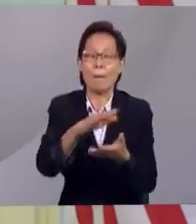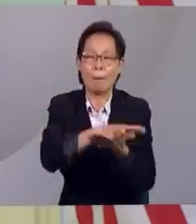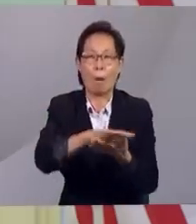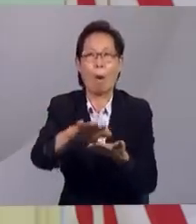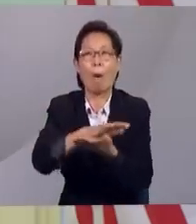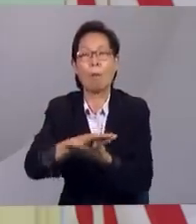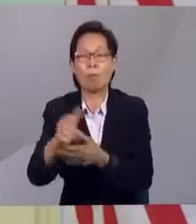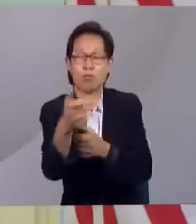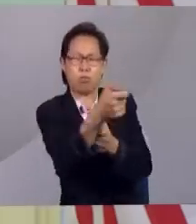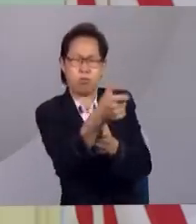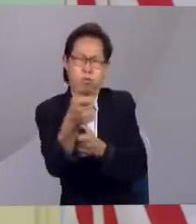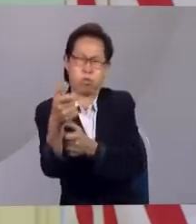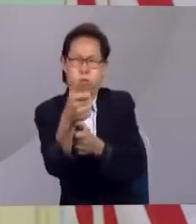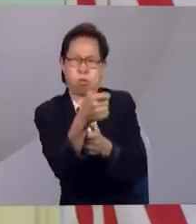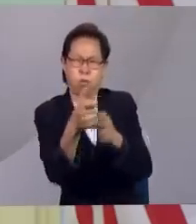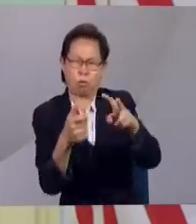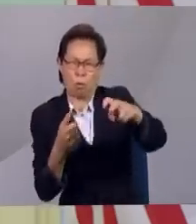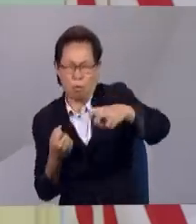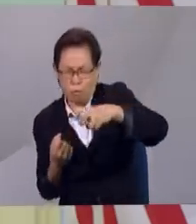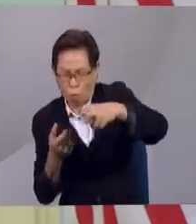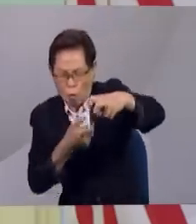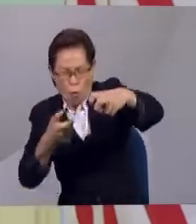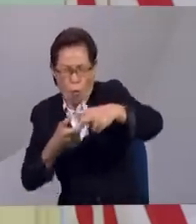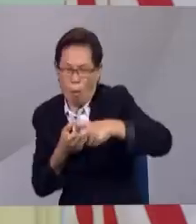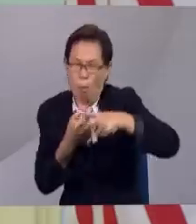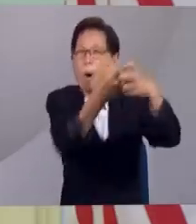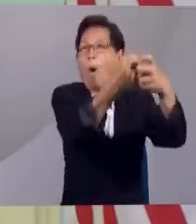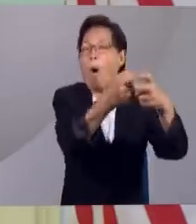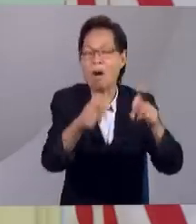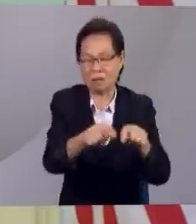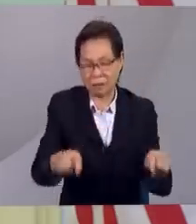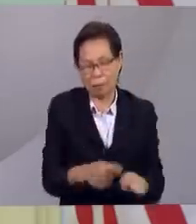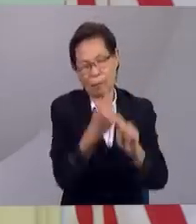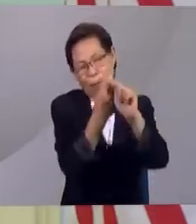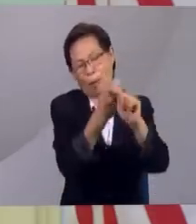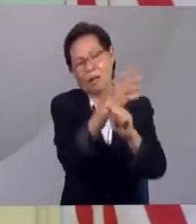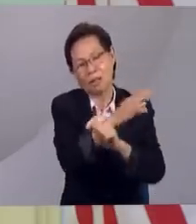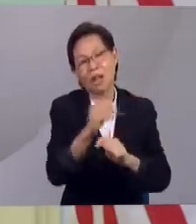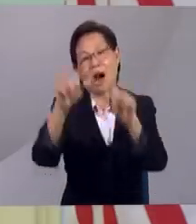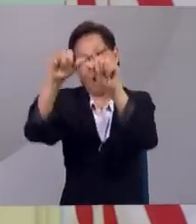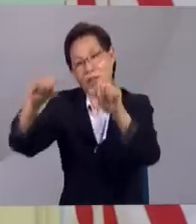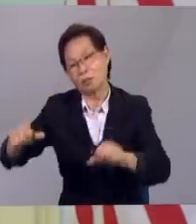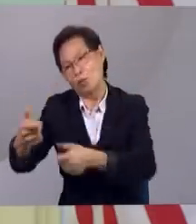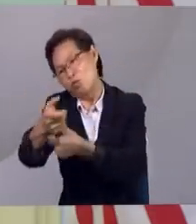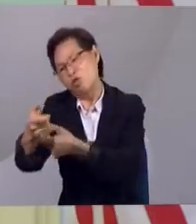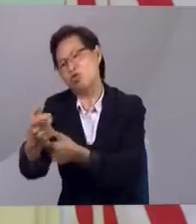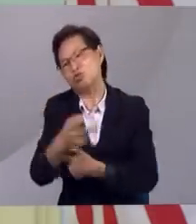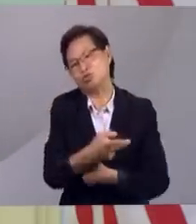pembersihan dan nyah kuman di tapak binaan dan rumah kongsi tersebut.